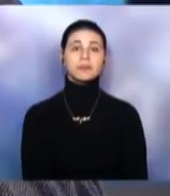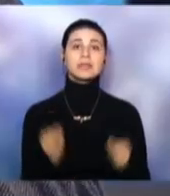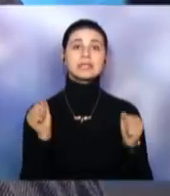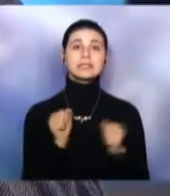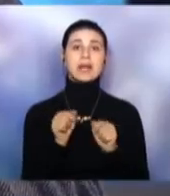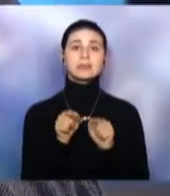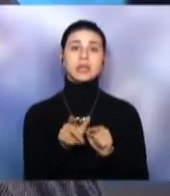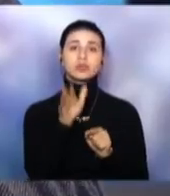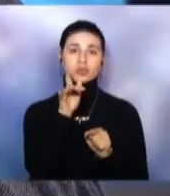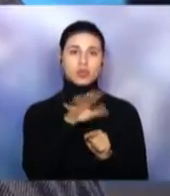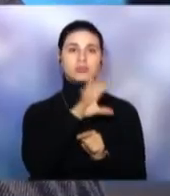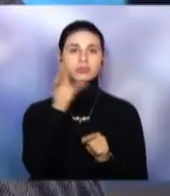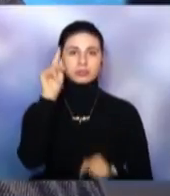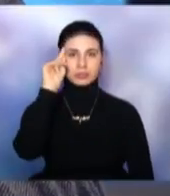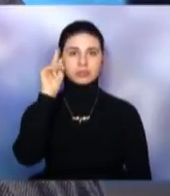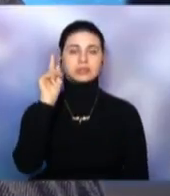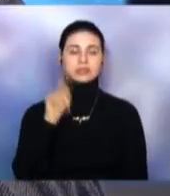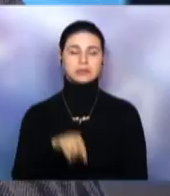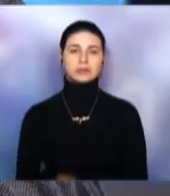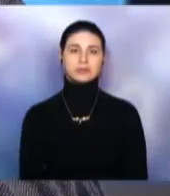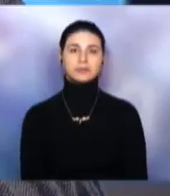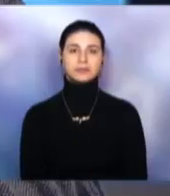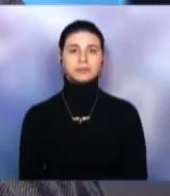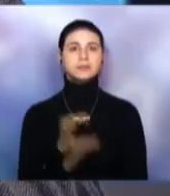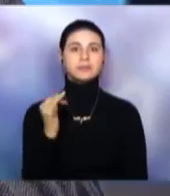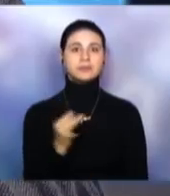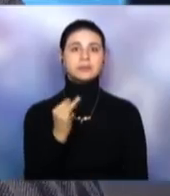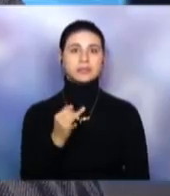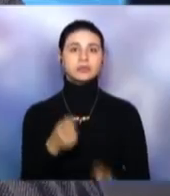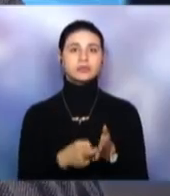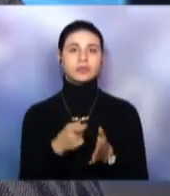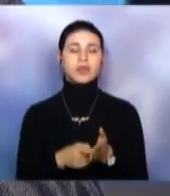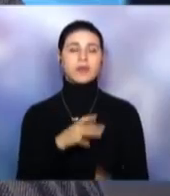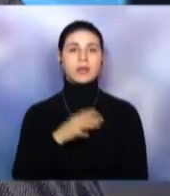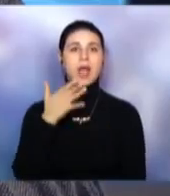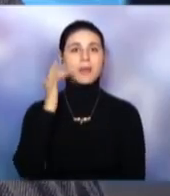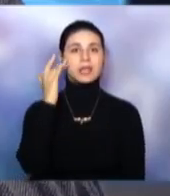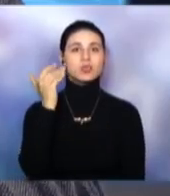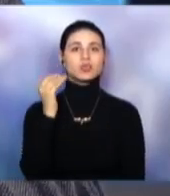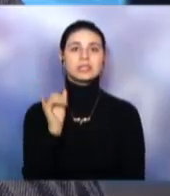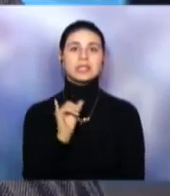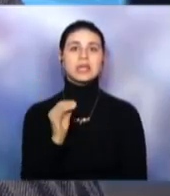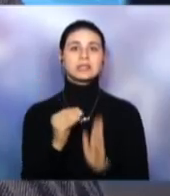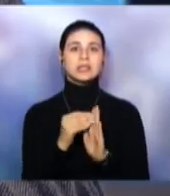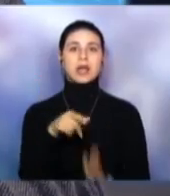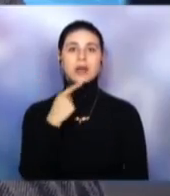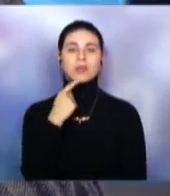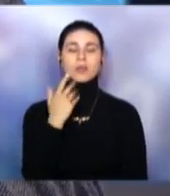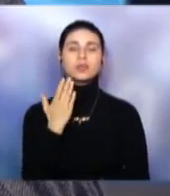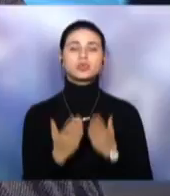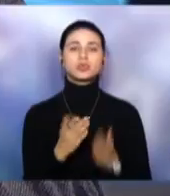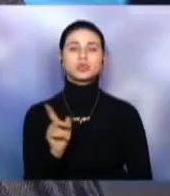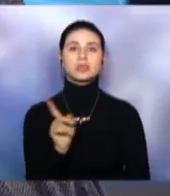ზამთრის პერიოდი ცნობილია ეს, ბოლო სხვათა შორის საინტერესო კვლევები გამოქვეყნდა ამერიკული, სადაც მითითებულია, თუ